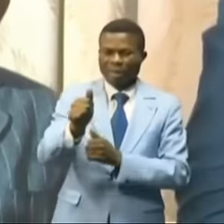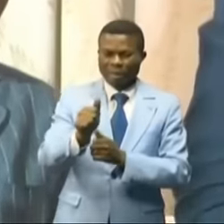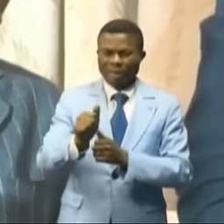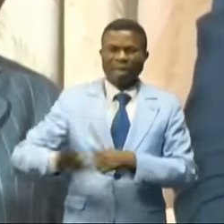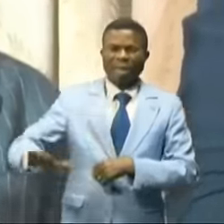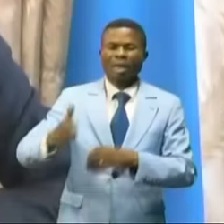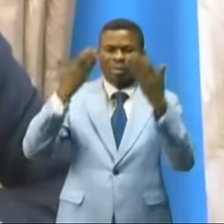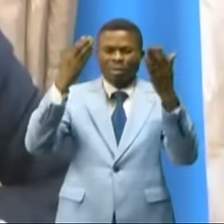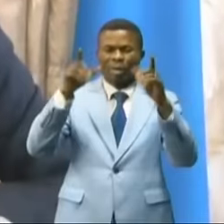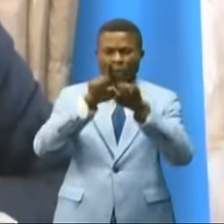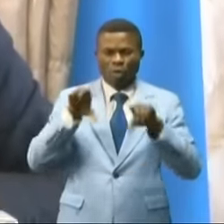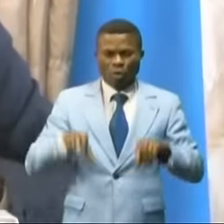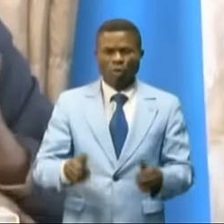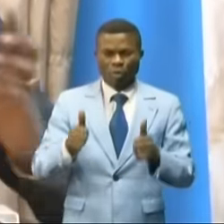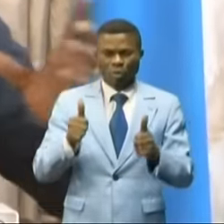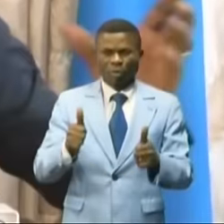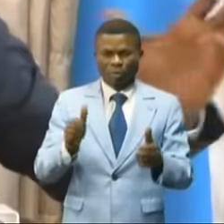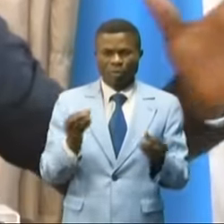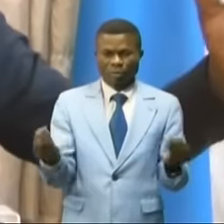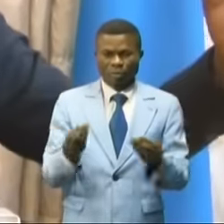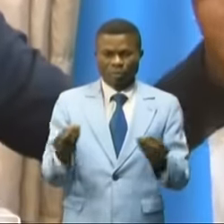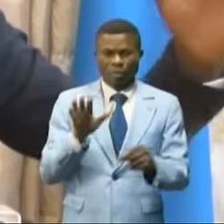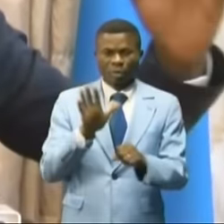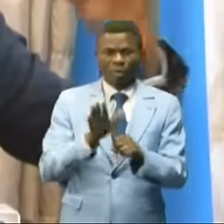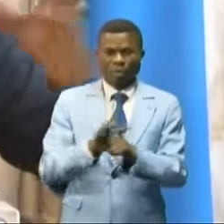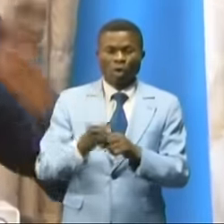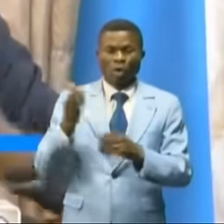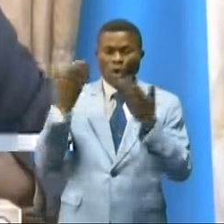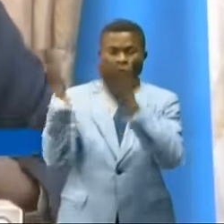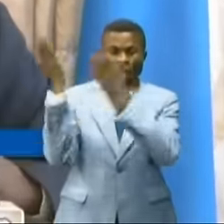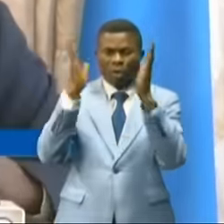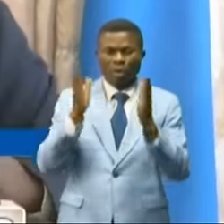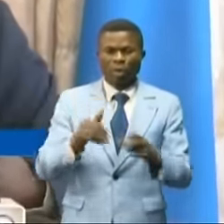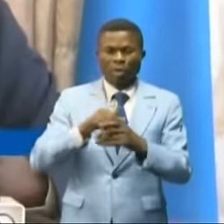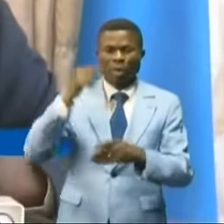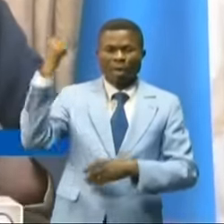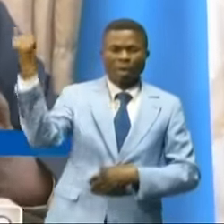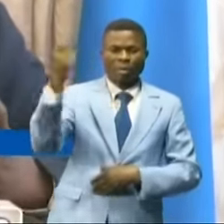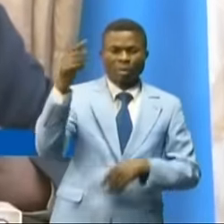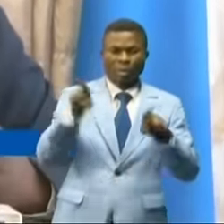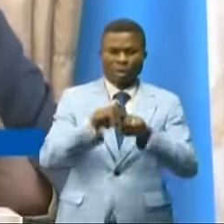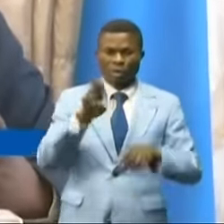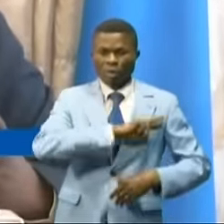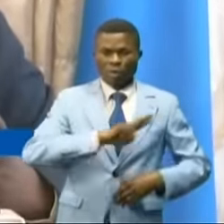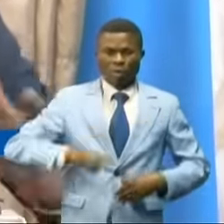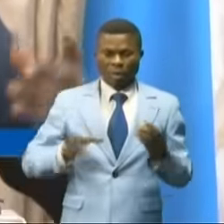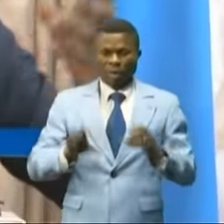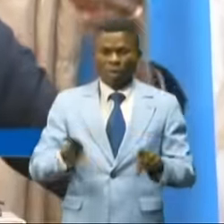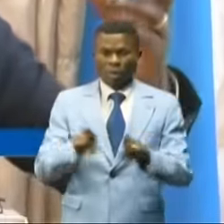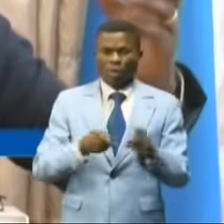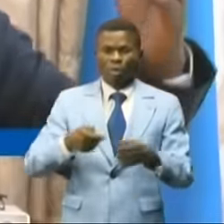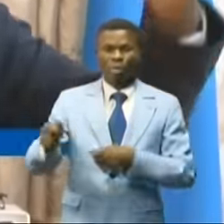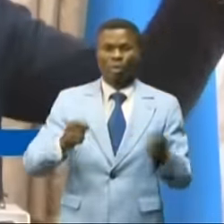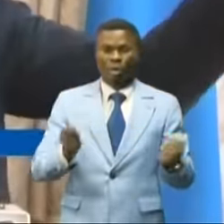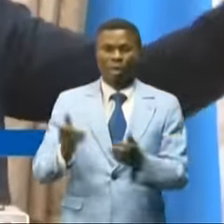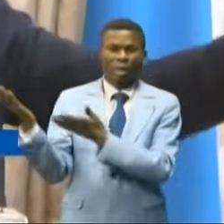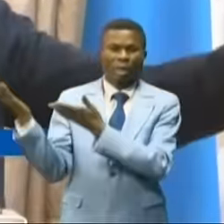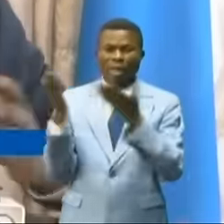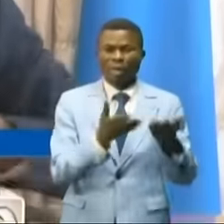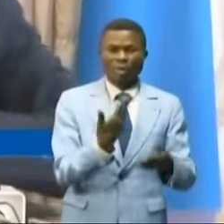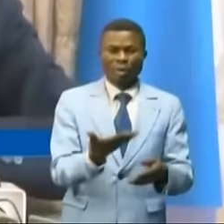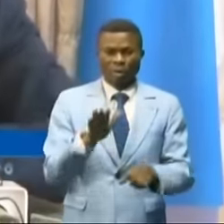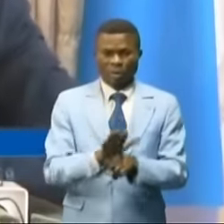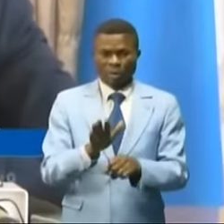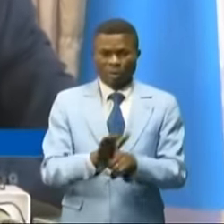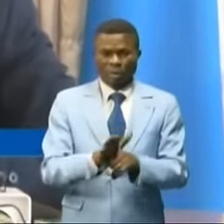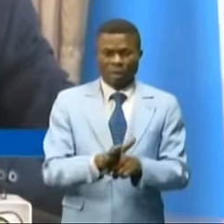sol congolais. On a observé que beaucoup d'opérateurs à travers le monde, comme la RDC était considérée comme le marché, ils importaient des biens